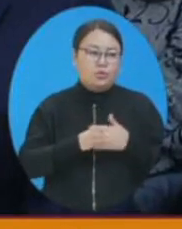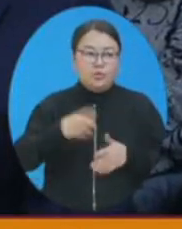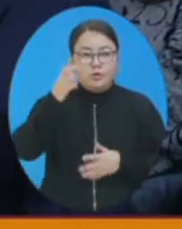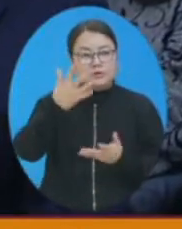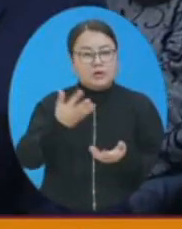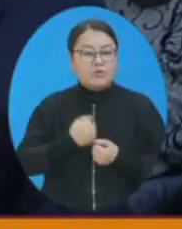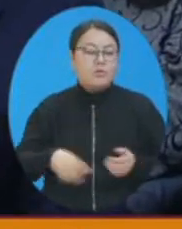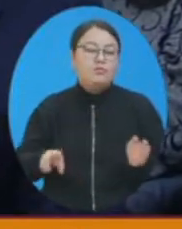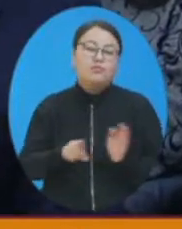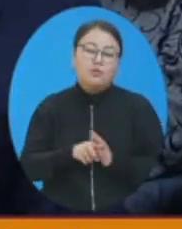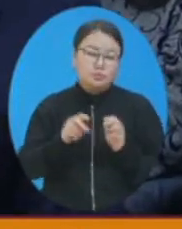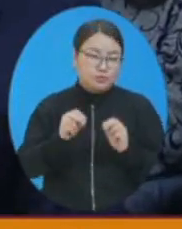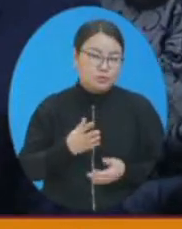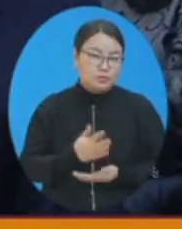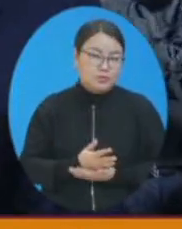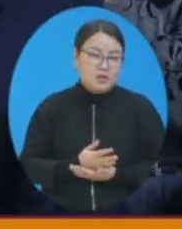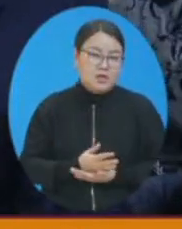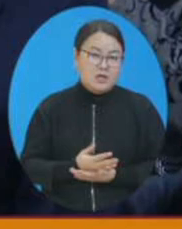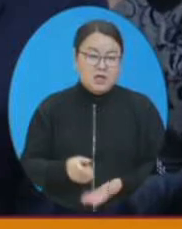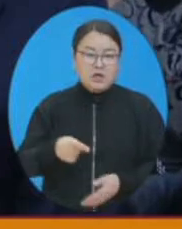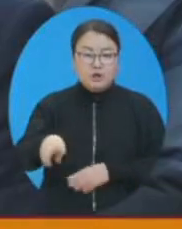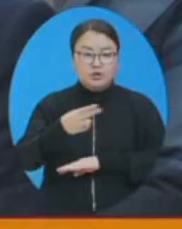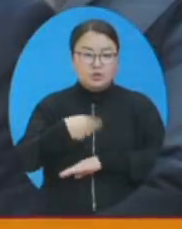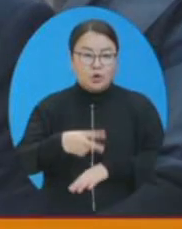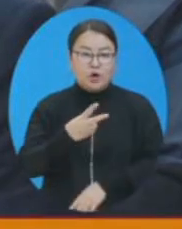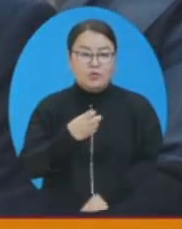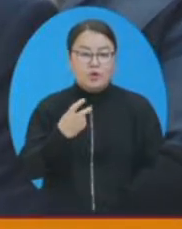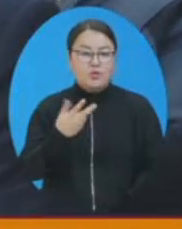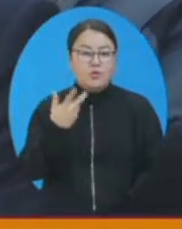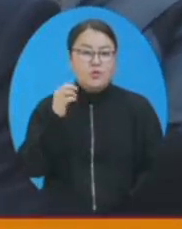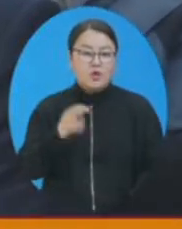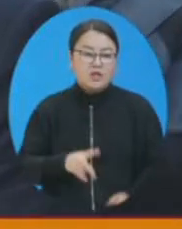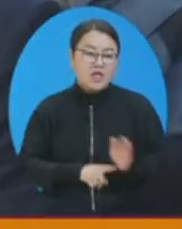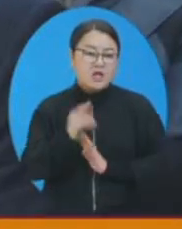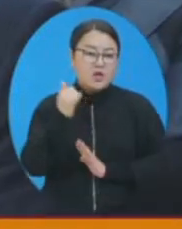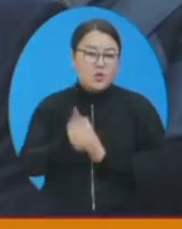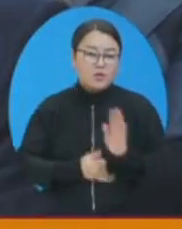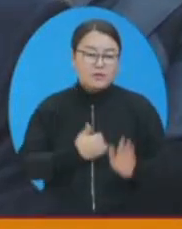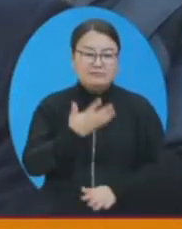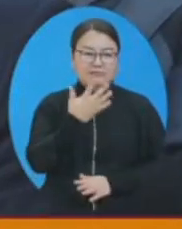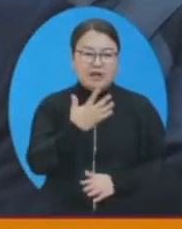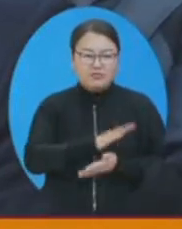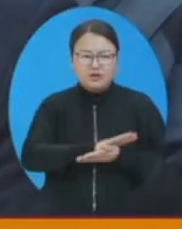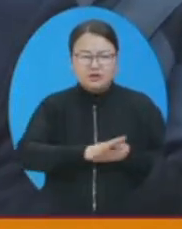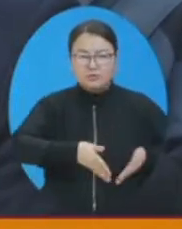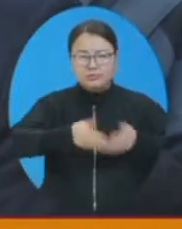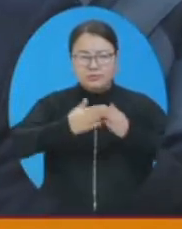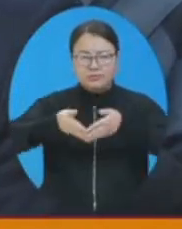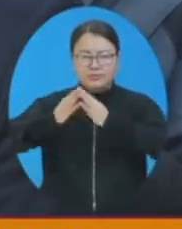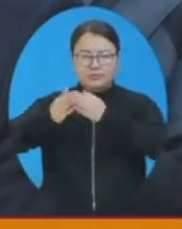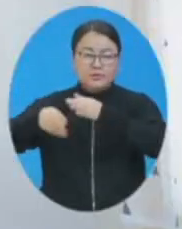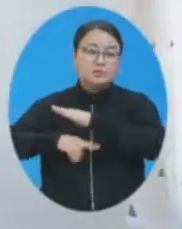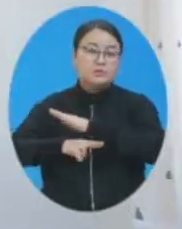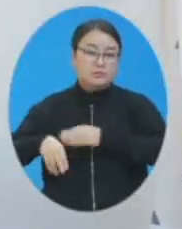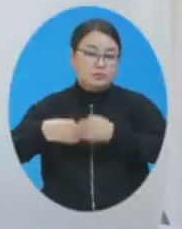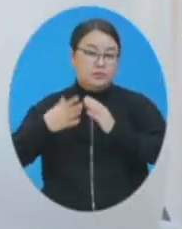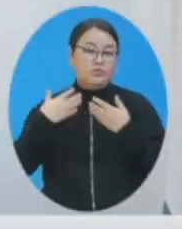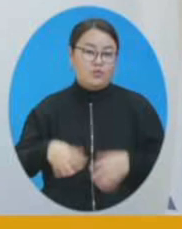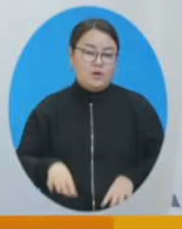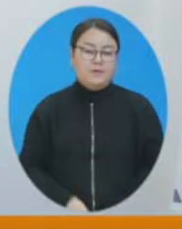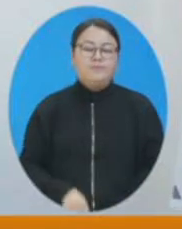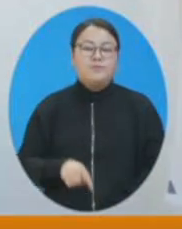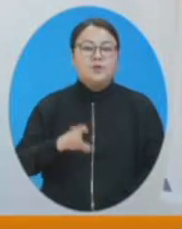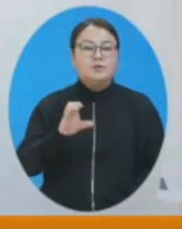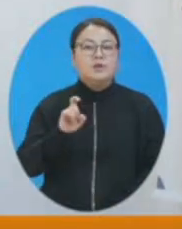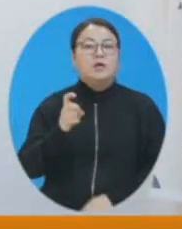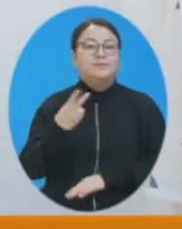хамрагдах бүрэн боломжтой болж байгаа юм а. Өөрөөр хэлбэл, тус дүүрэг 2023 оны эхний үеэрэл 5 цэцэрлэг шинээр ашиглалтанд оруулахаар ажиллаж байна. Өнөөдөр Сонгин